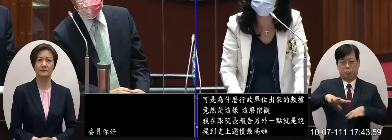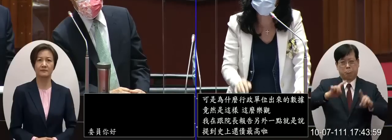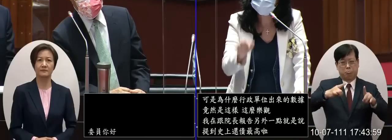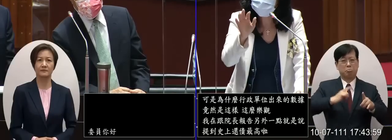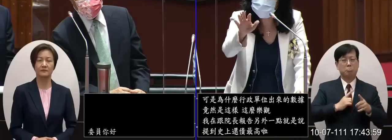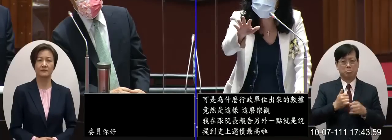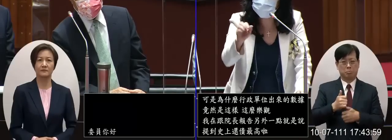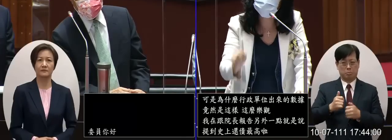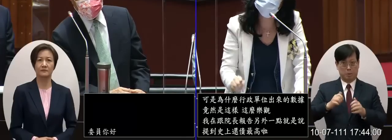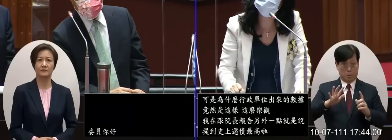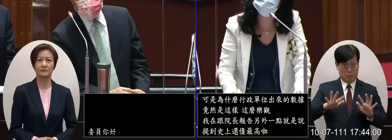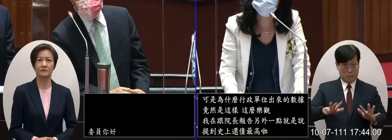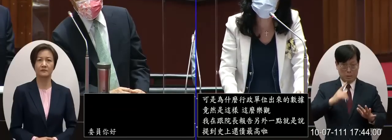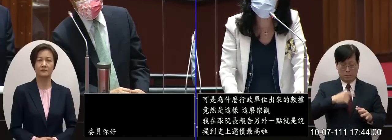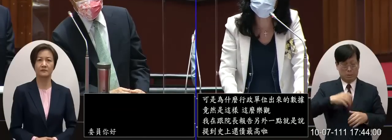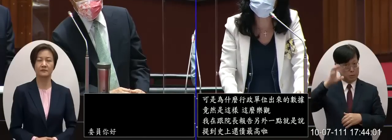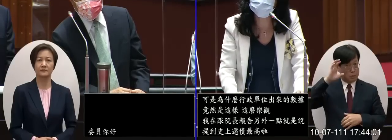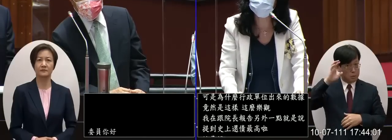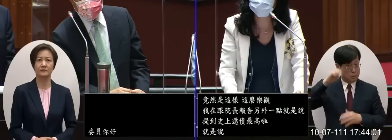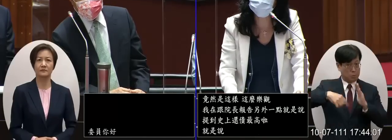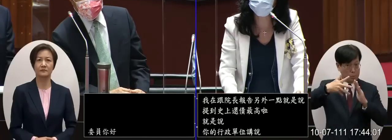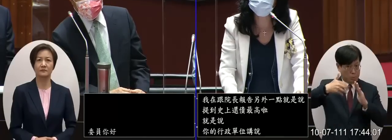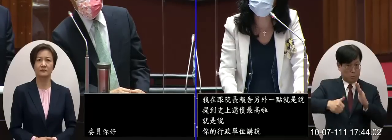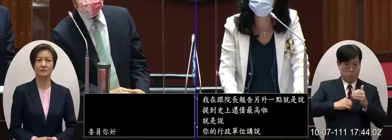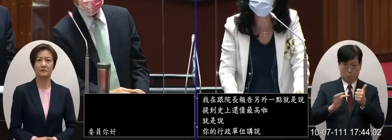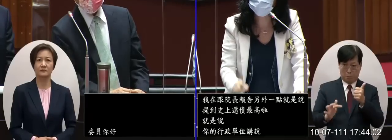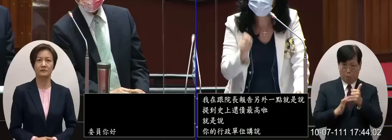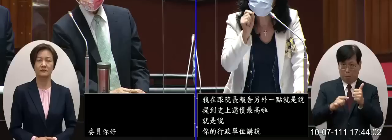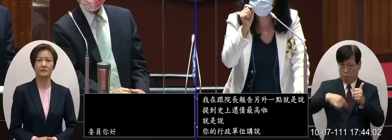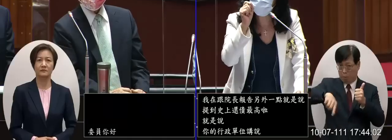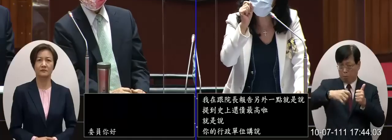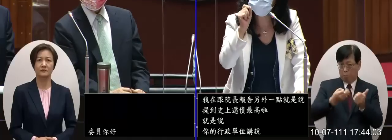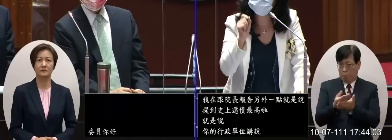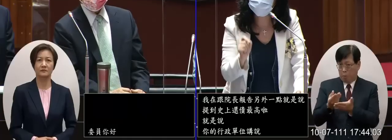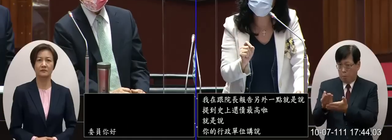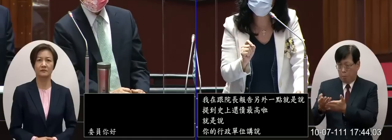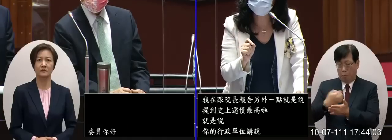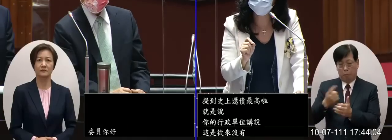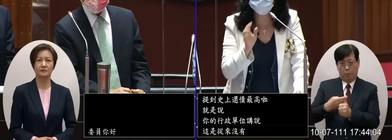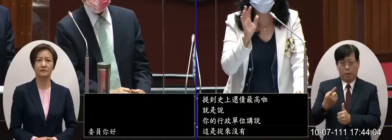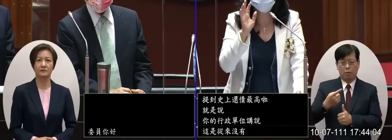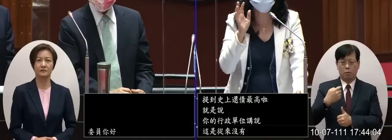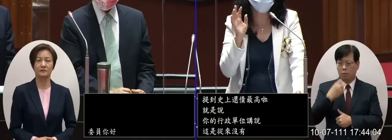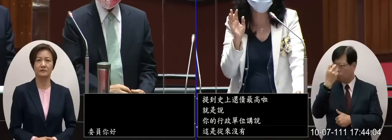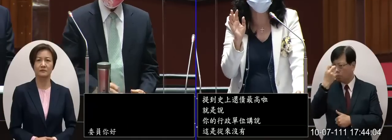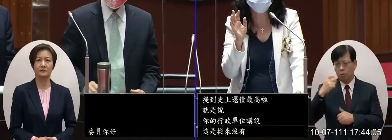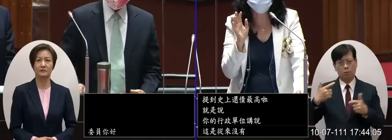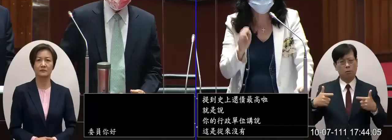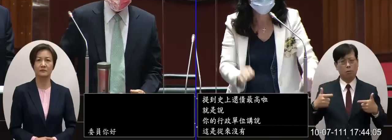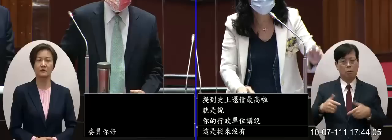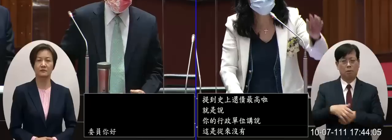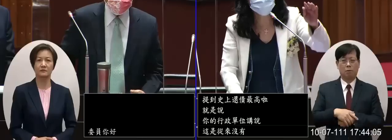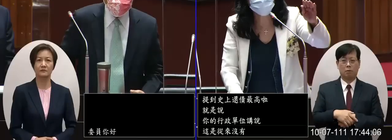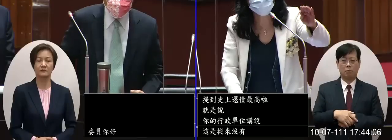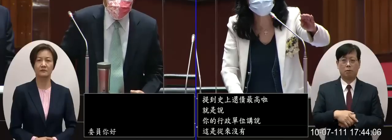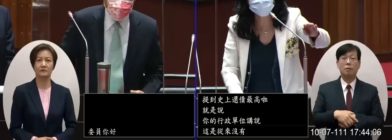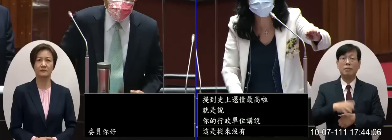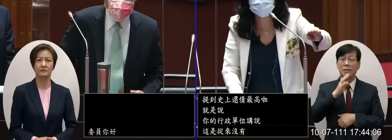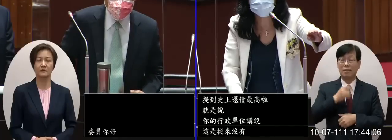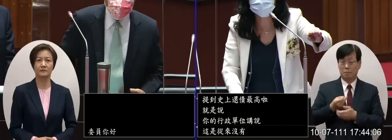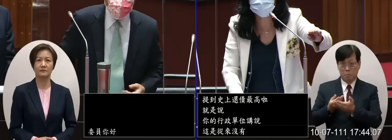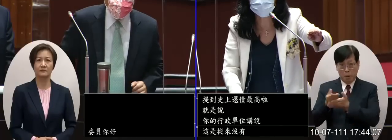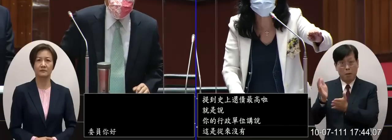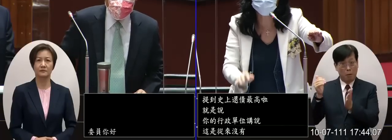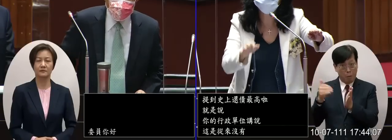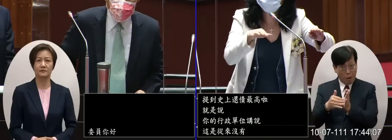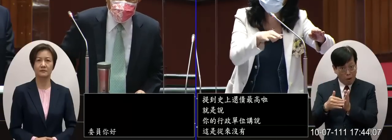况呢，是比现在苏奎您的这个行政团队还债最高。可是我们去检视的时候，不是这么回事哦，你是还